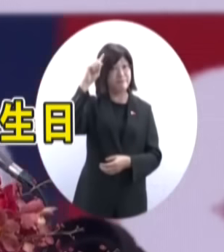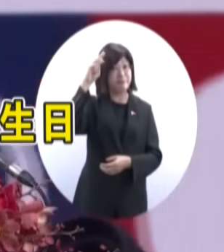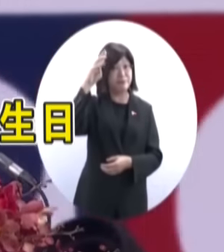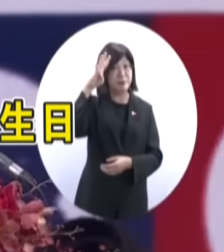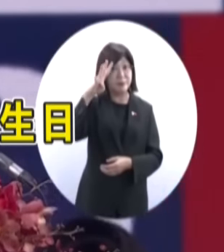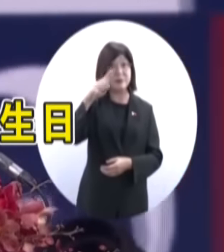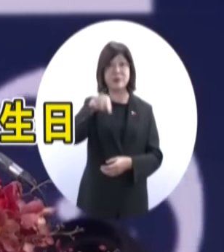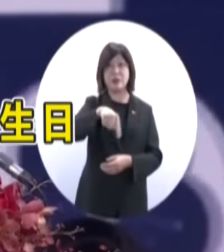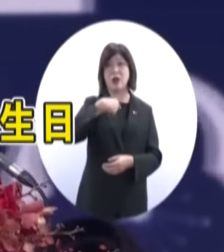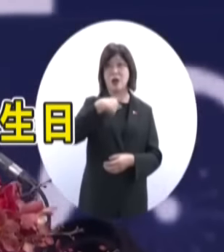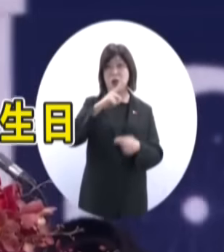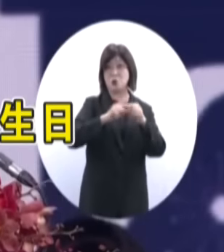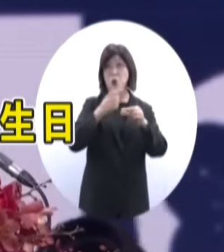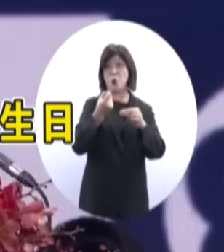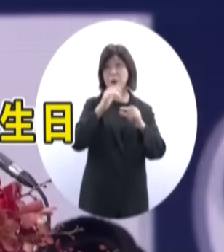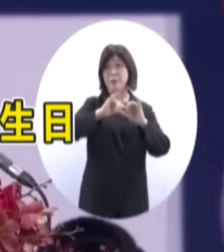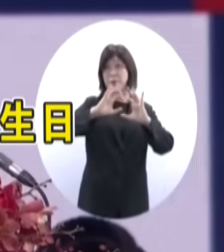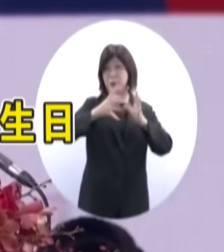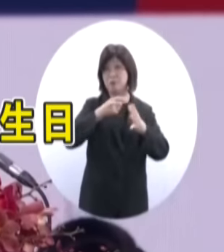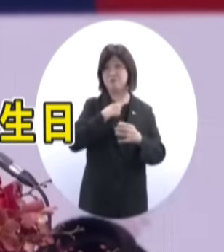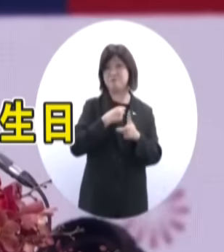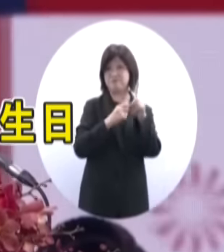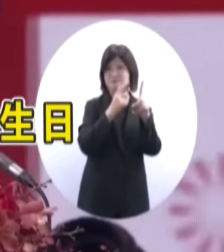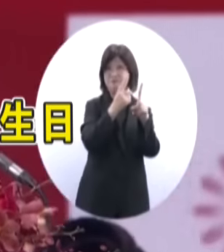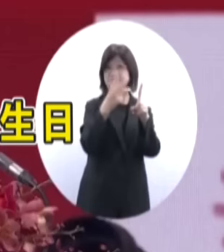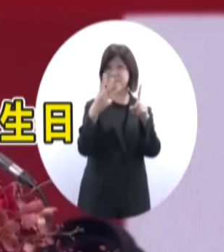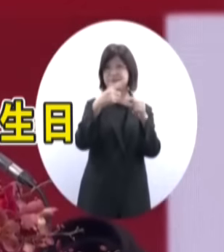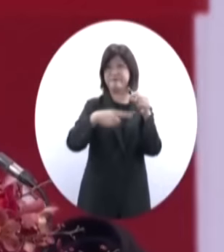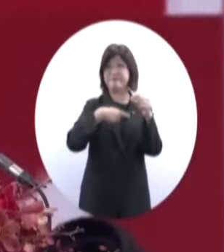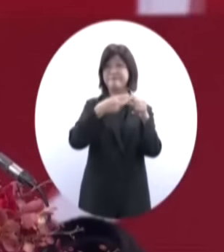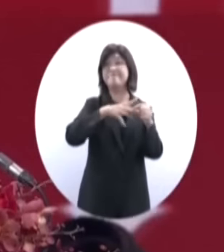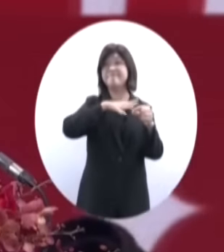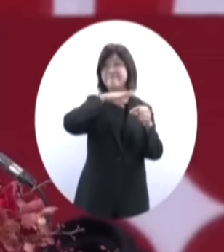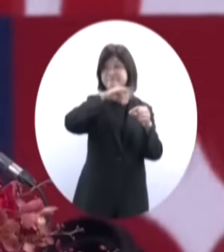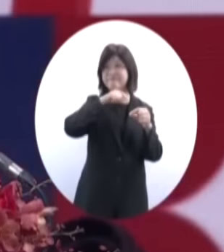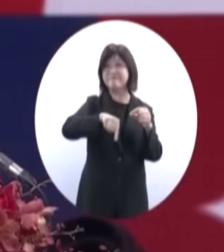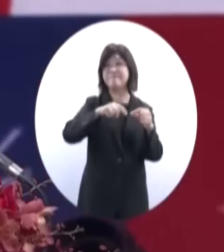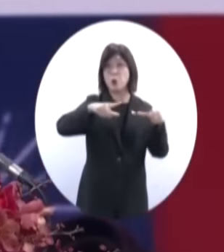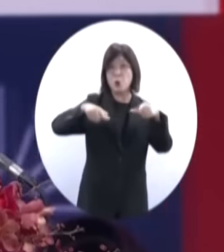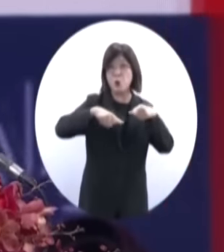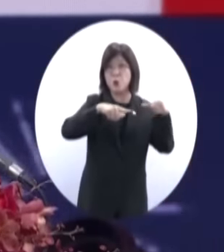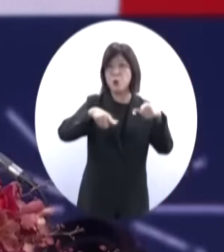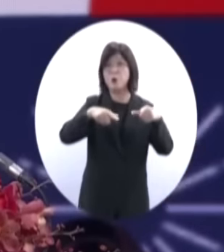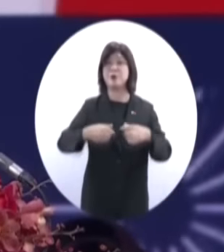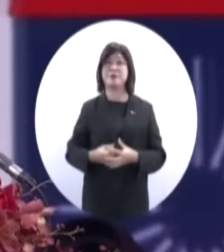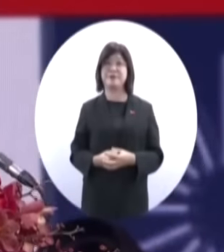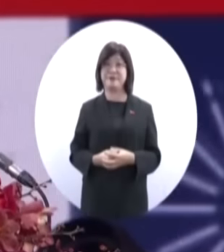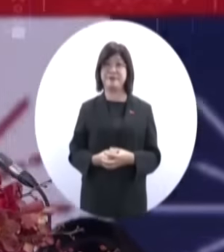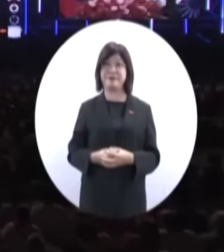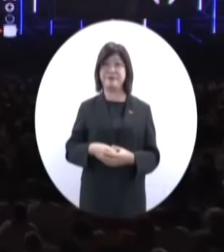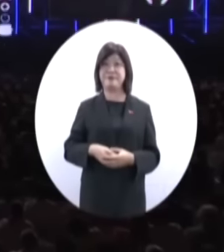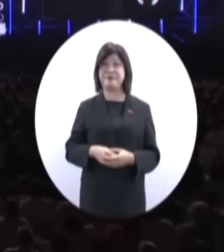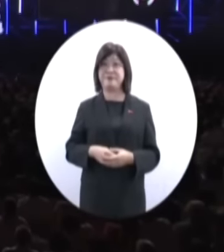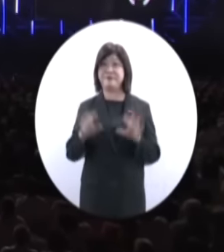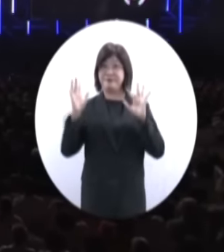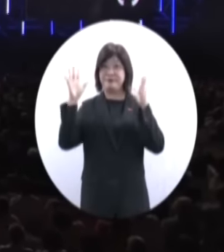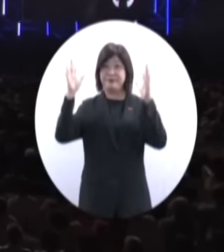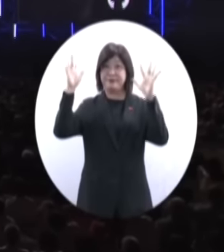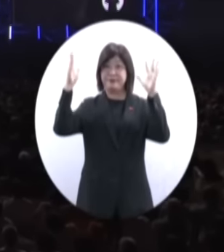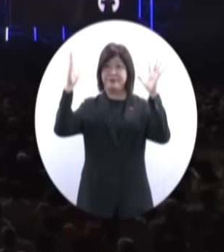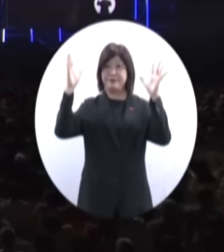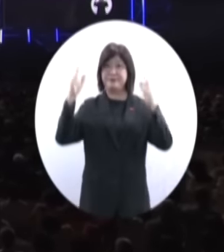国是中华人民共和国，没啊，因的祖国的中华民国啊！啊，到底这句有啥物唔对啊？啊，所以叫国民党诶，我讲喺第一时